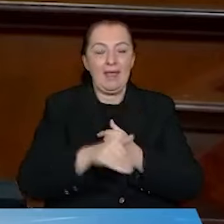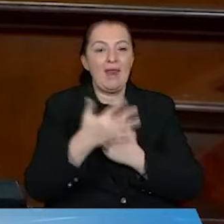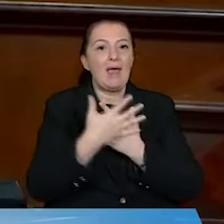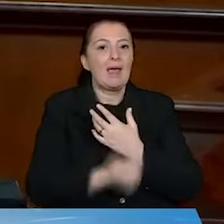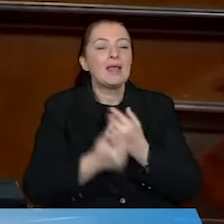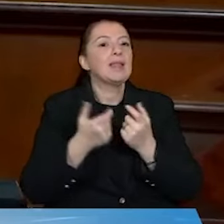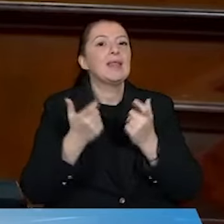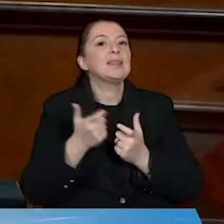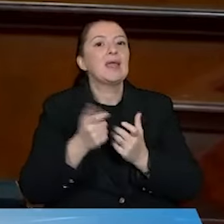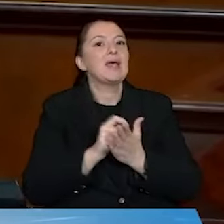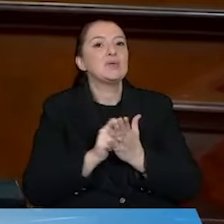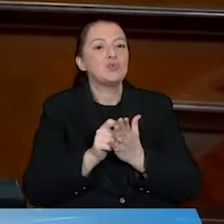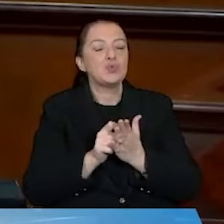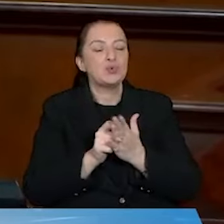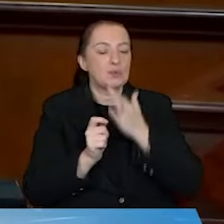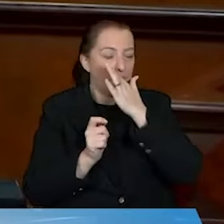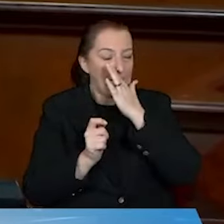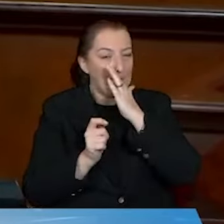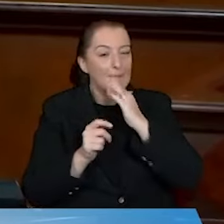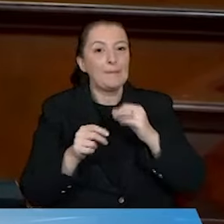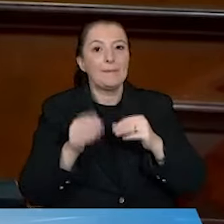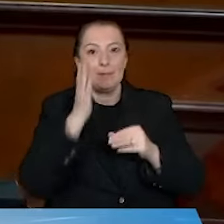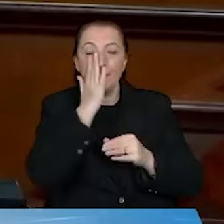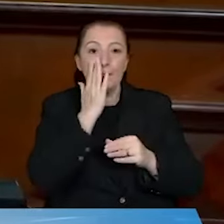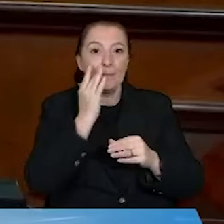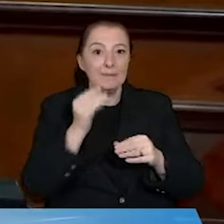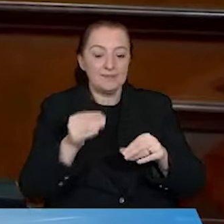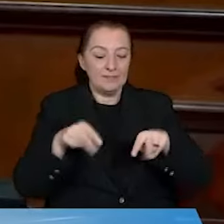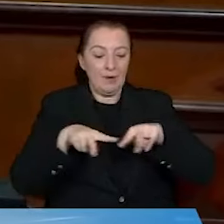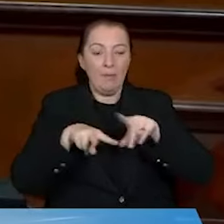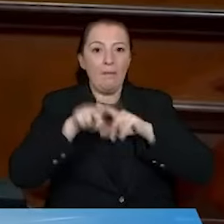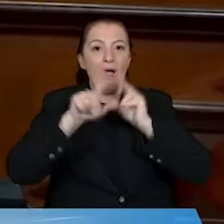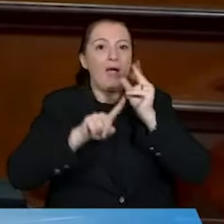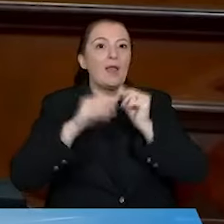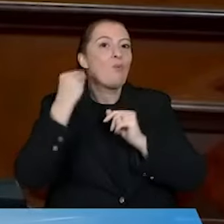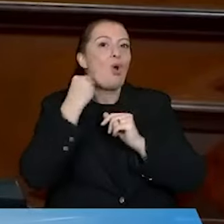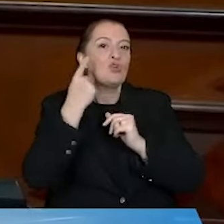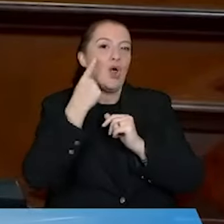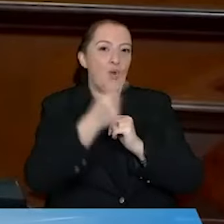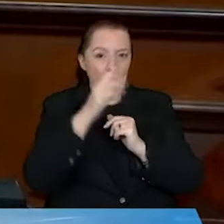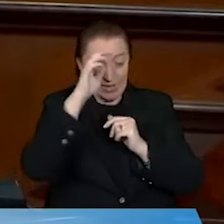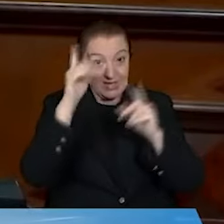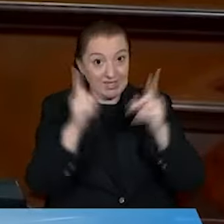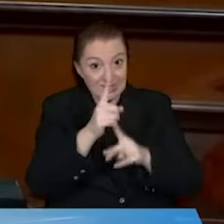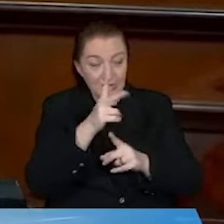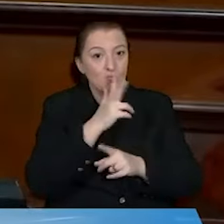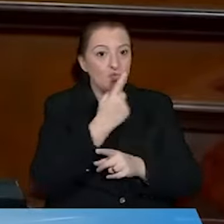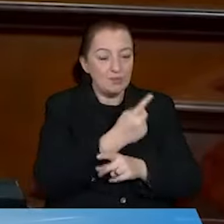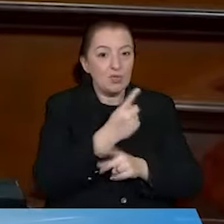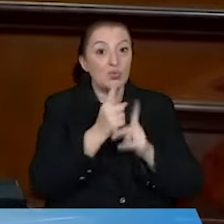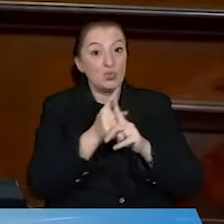Mali müşavir olan arkadaşlarımızın hepsi bilir. Mali borçlar altında takip ediyoruz. Kısa vadeli ise 301'de, uzun vadeli ise